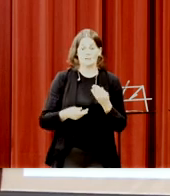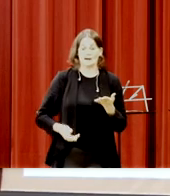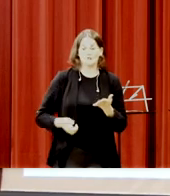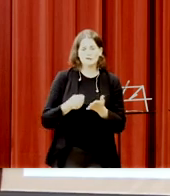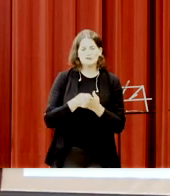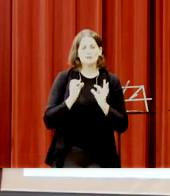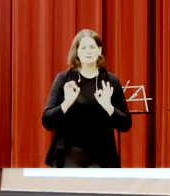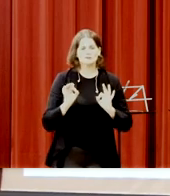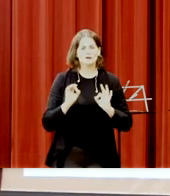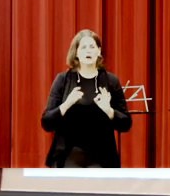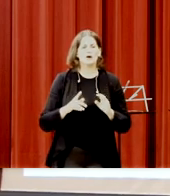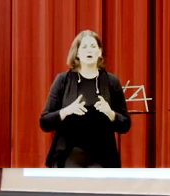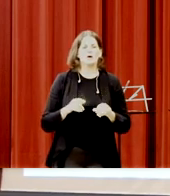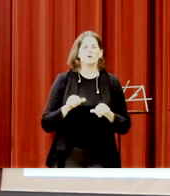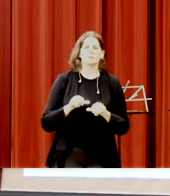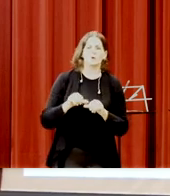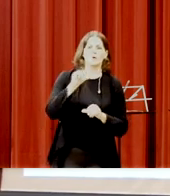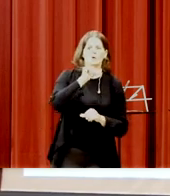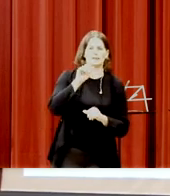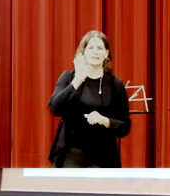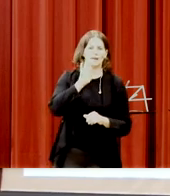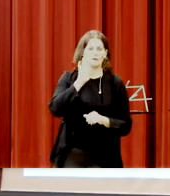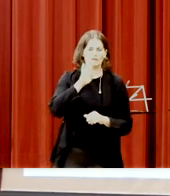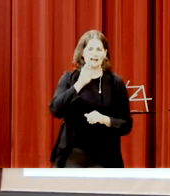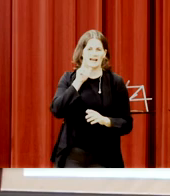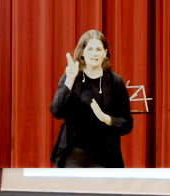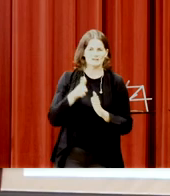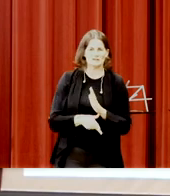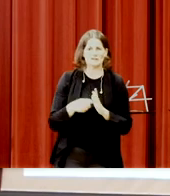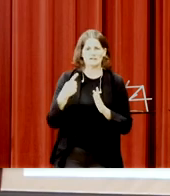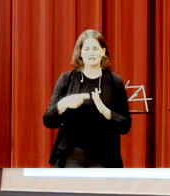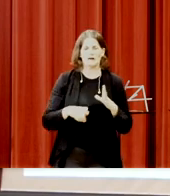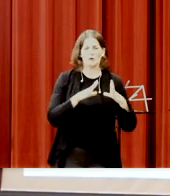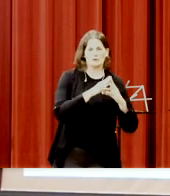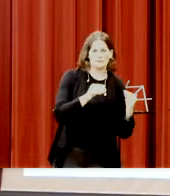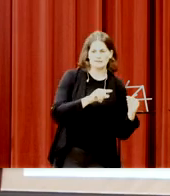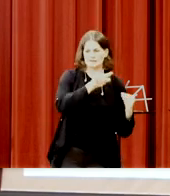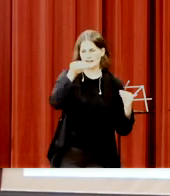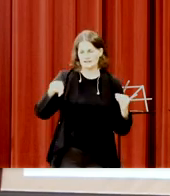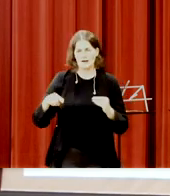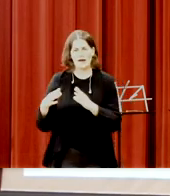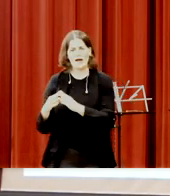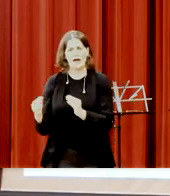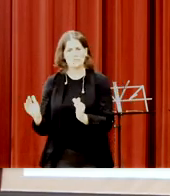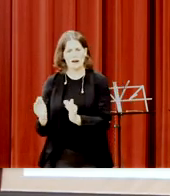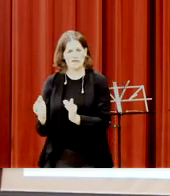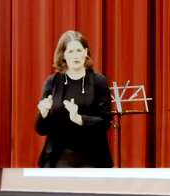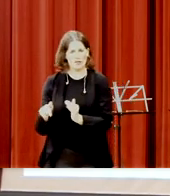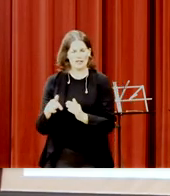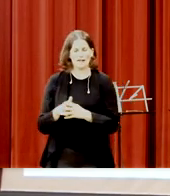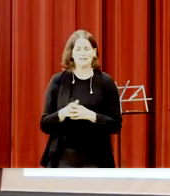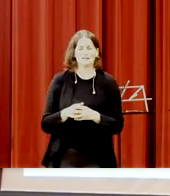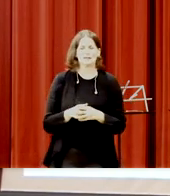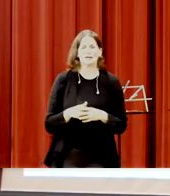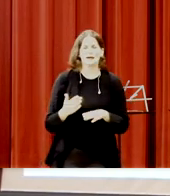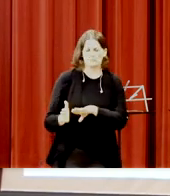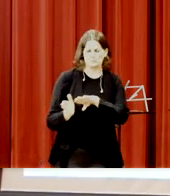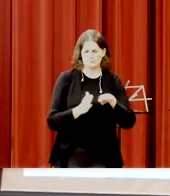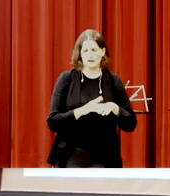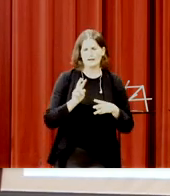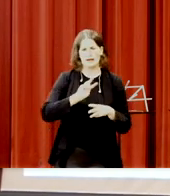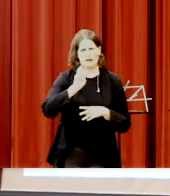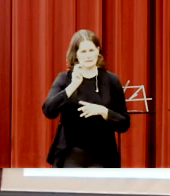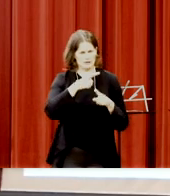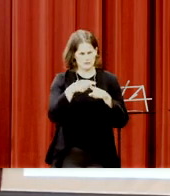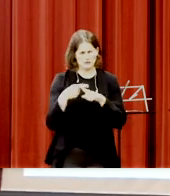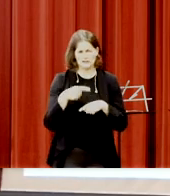enllà d'aquesta gran obra, n'hi ha d'altres. Per exemple, la dignificació de la seu del Baix Penedès. Recentment han firmat